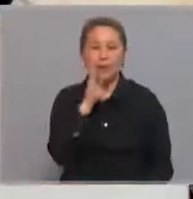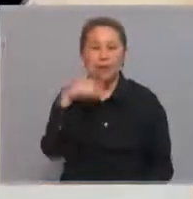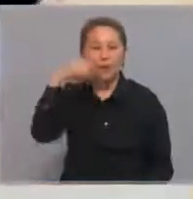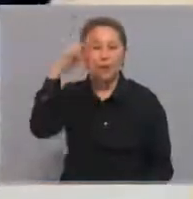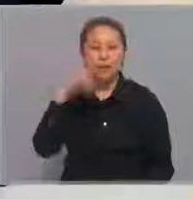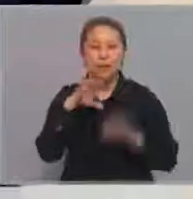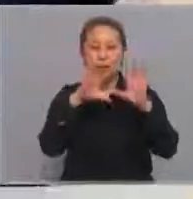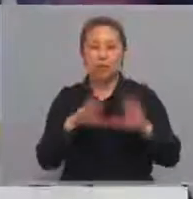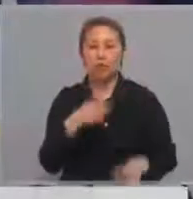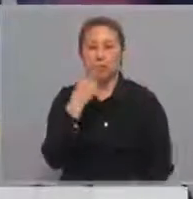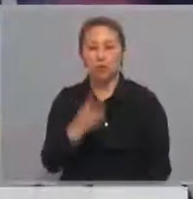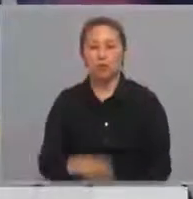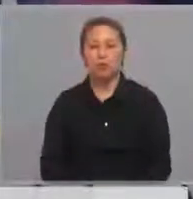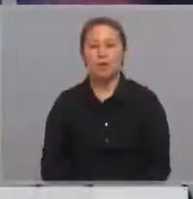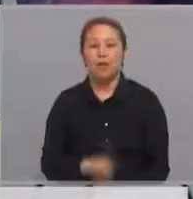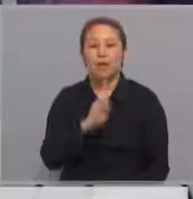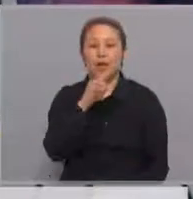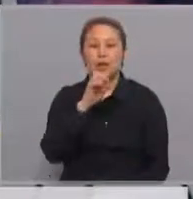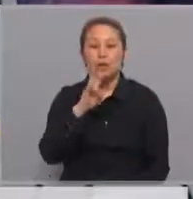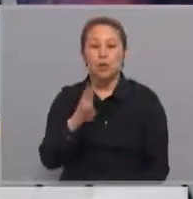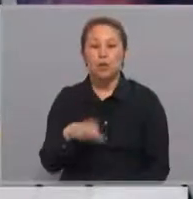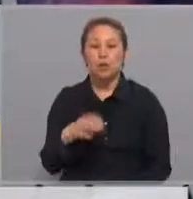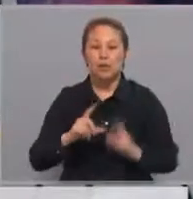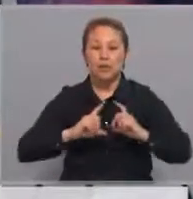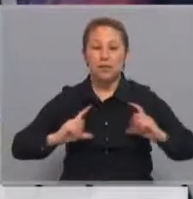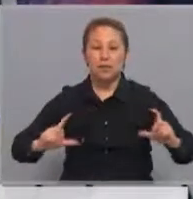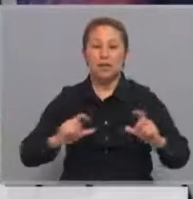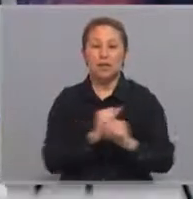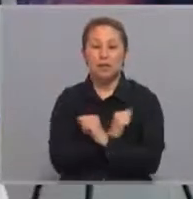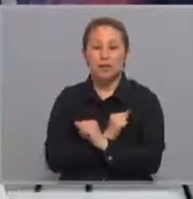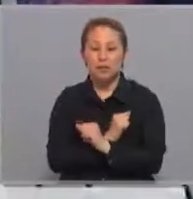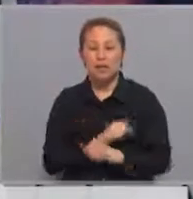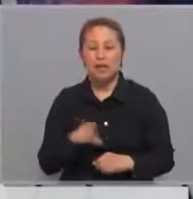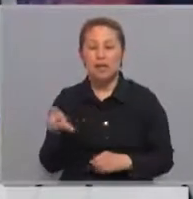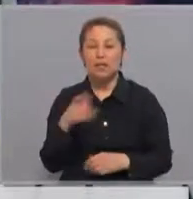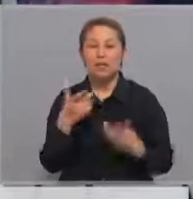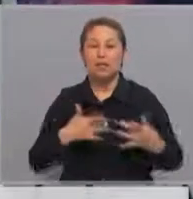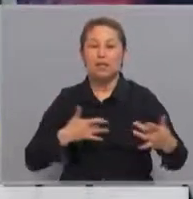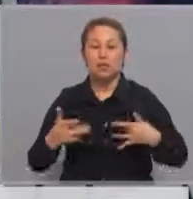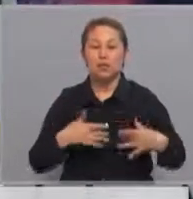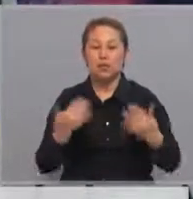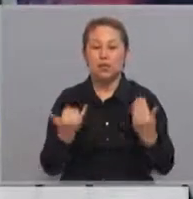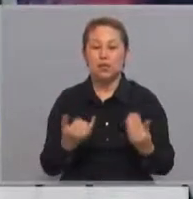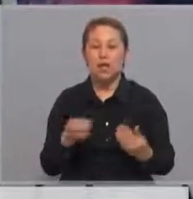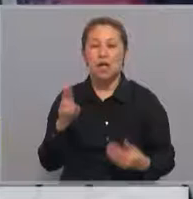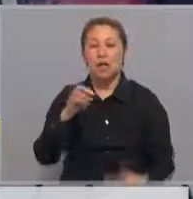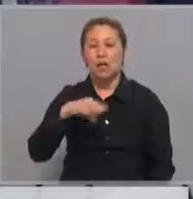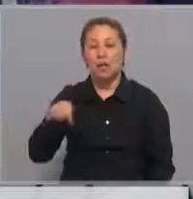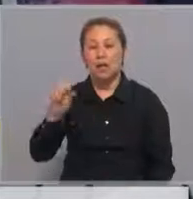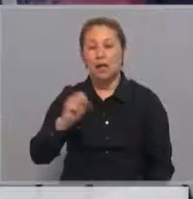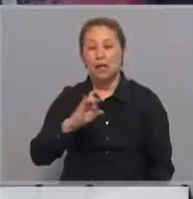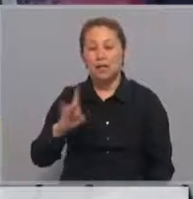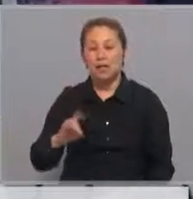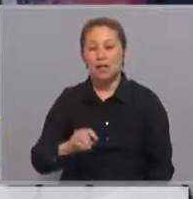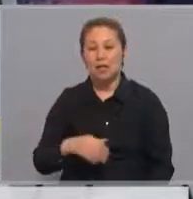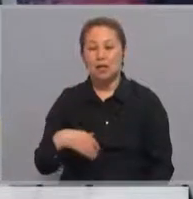көрісу дәстүрін көрсетеді. Керуен сарай орталығында арнайы Маңғыстау эстрада жұлдыздарының, оның ішіне Тамара